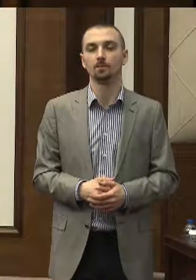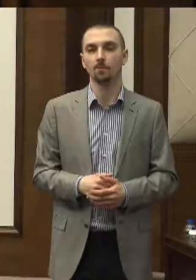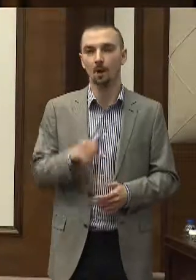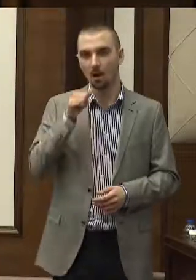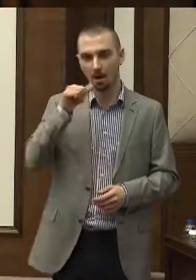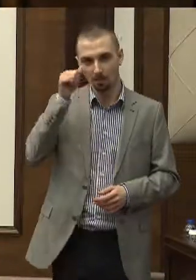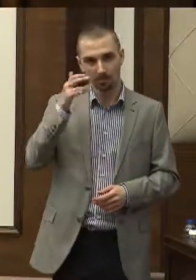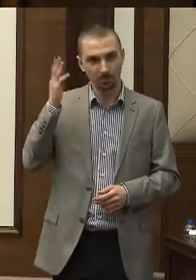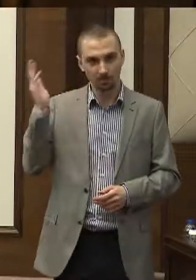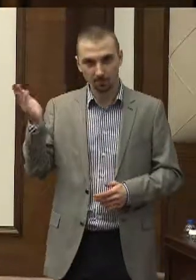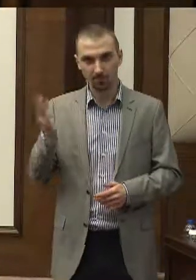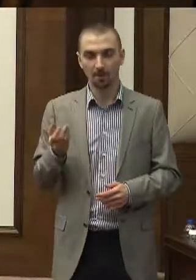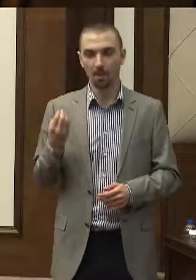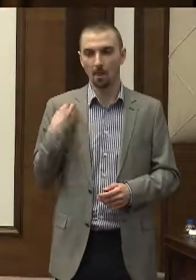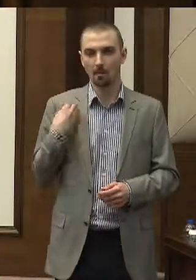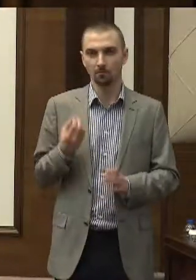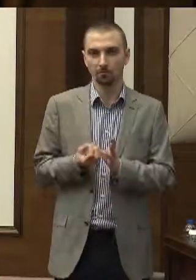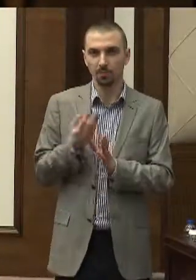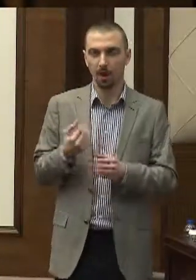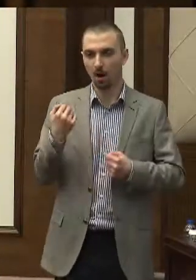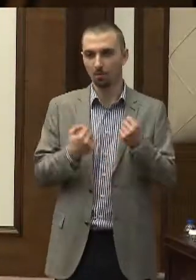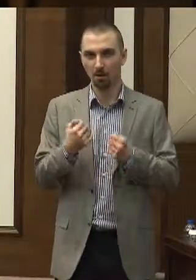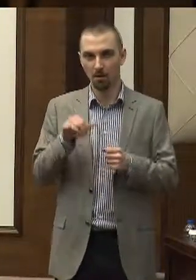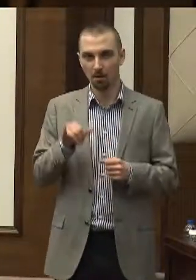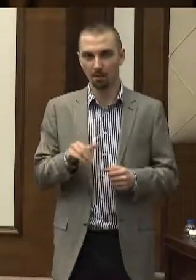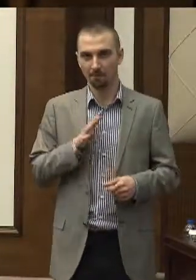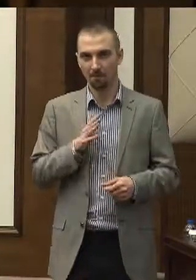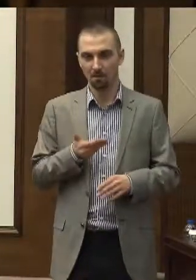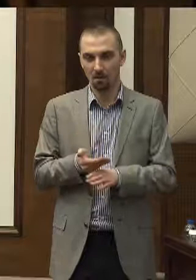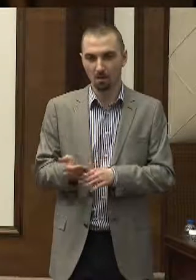Arabistan'da da işte daha yeni ehliyet hakkı kadınlara verildi.